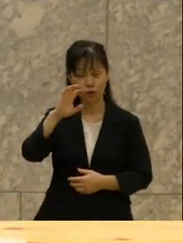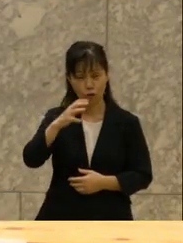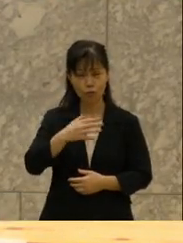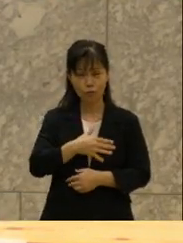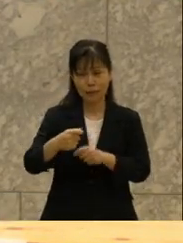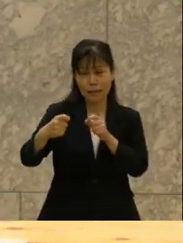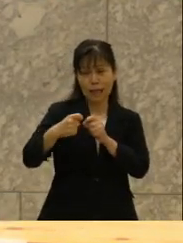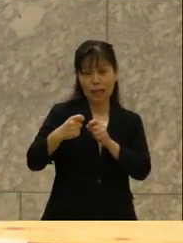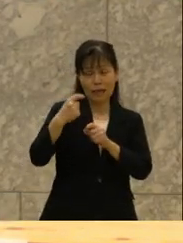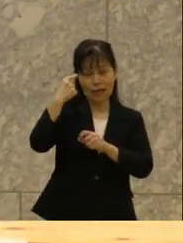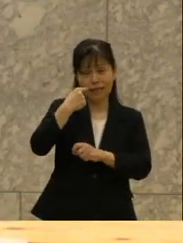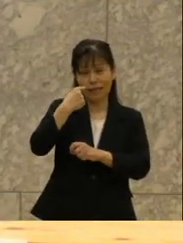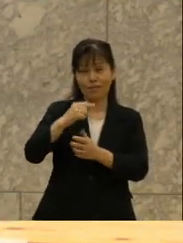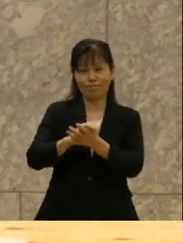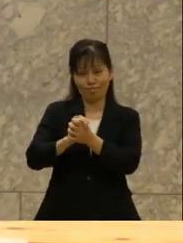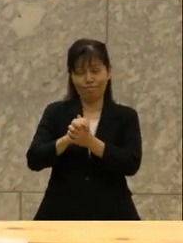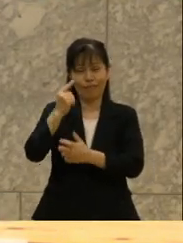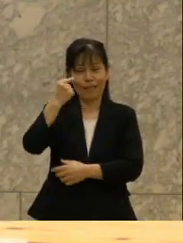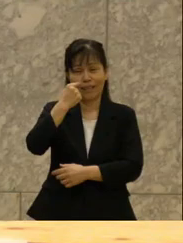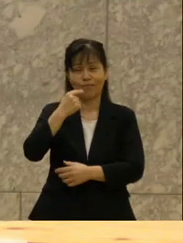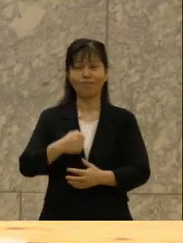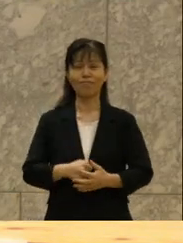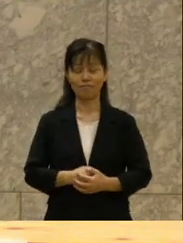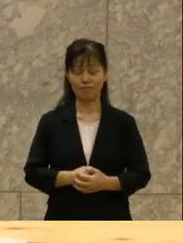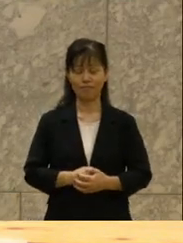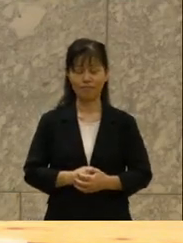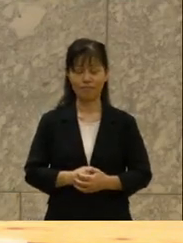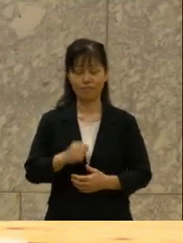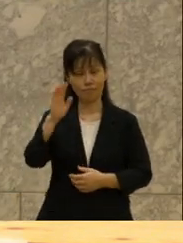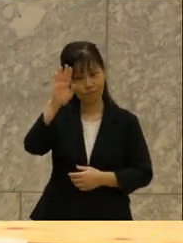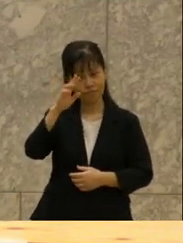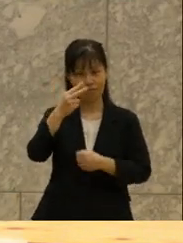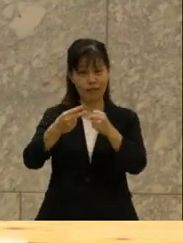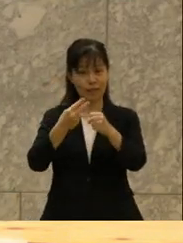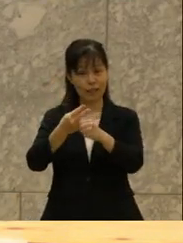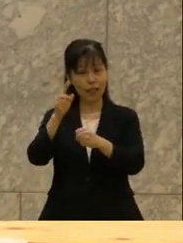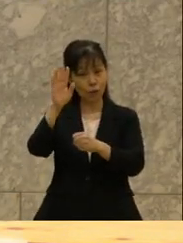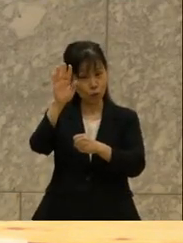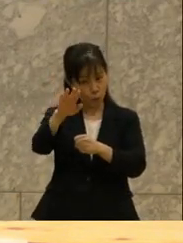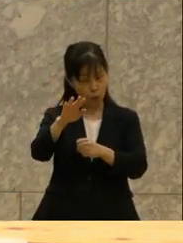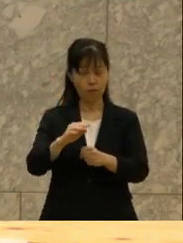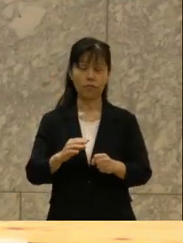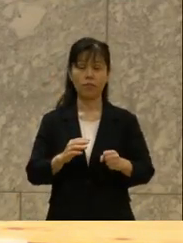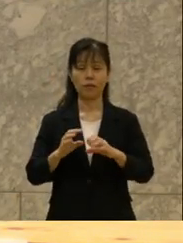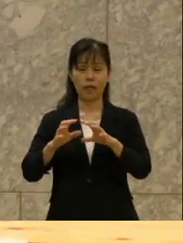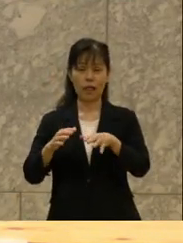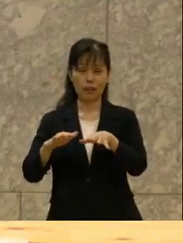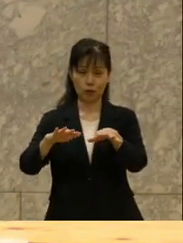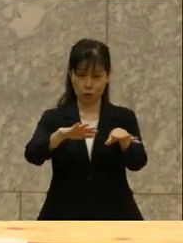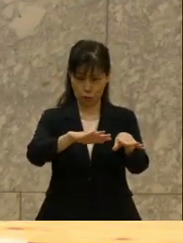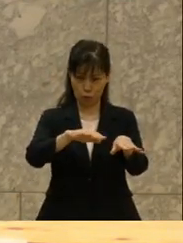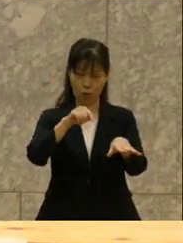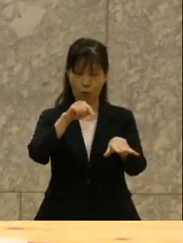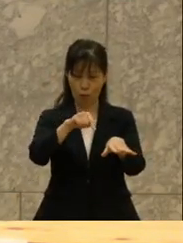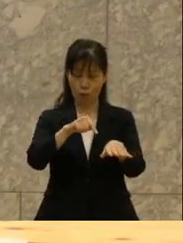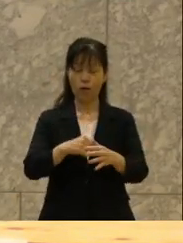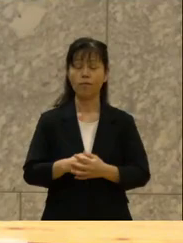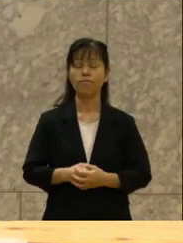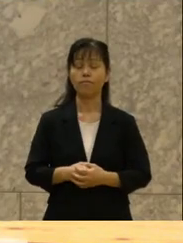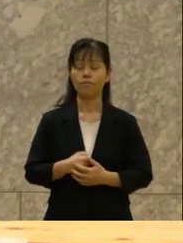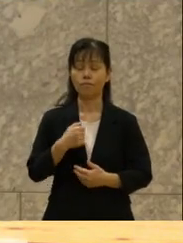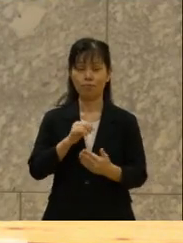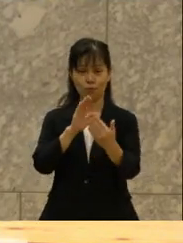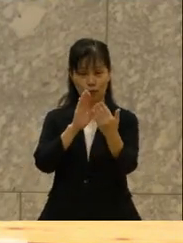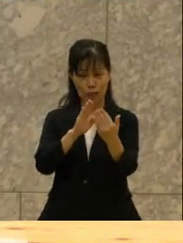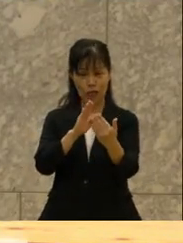身近に感じましたですので2年後世界陸上東京大会に向けて